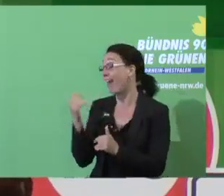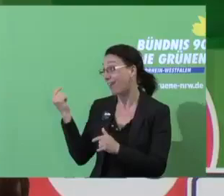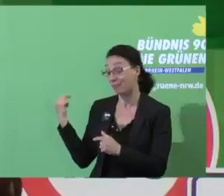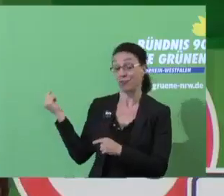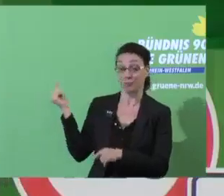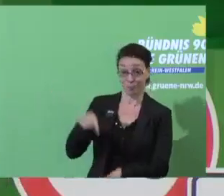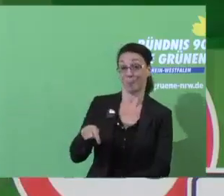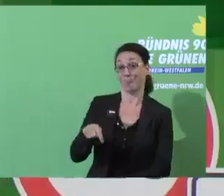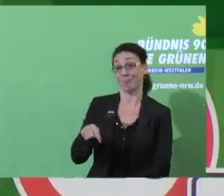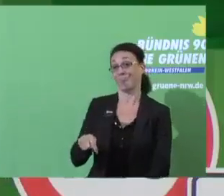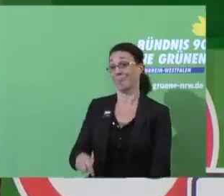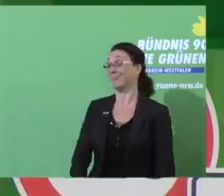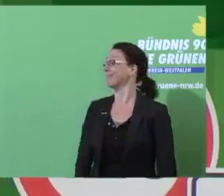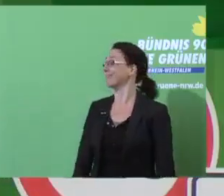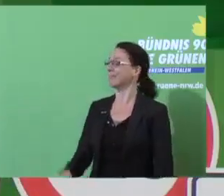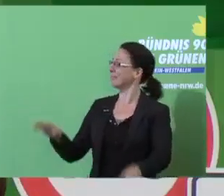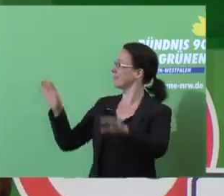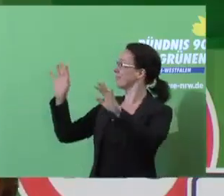warst.